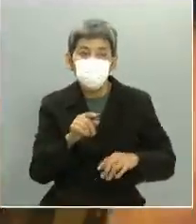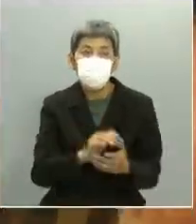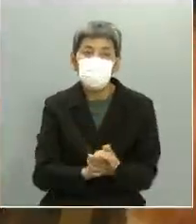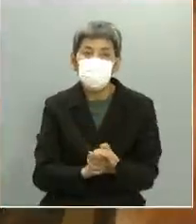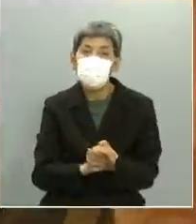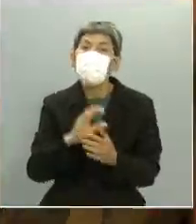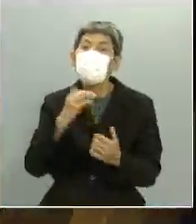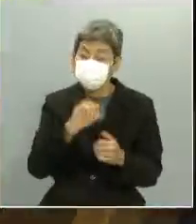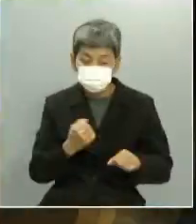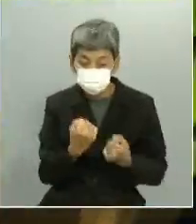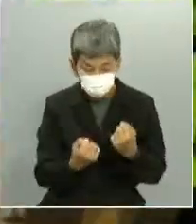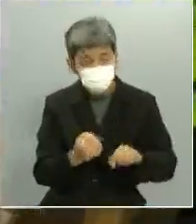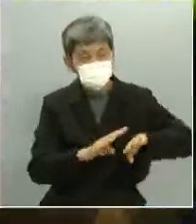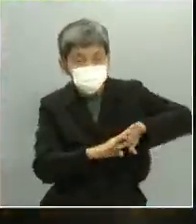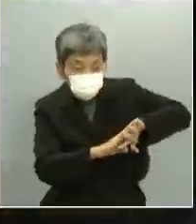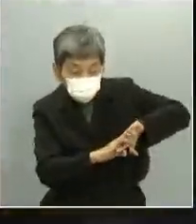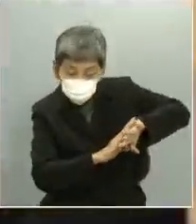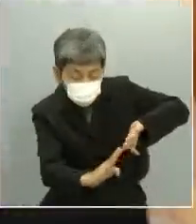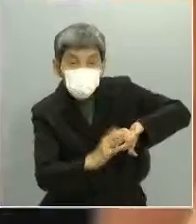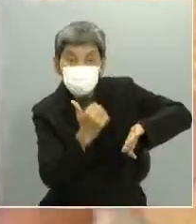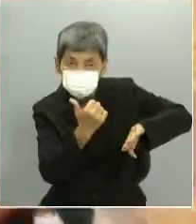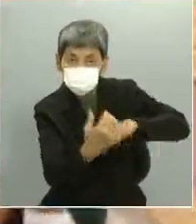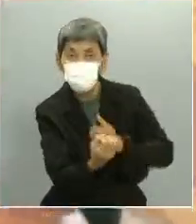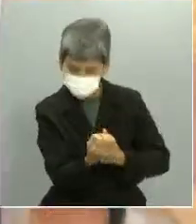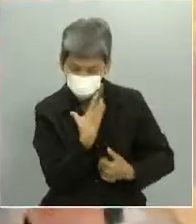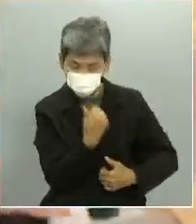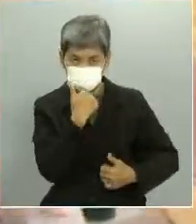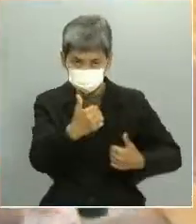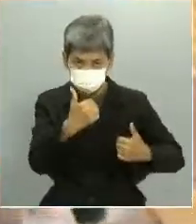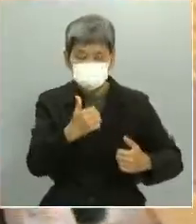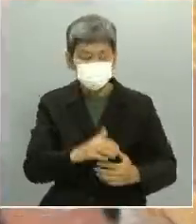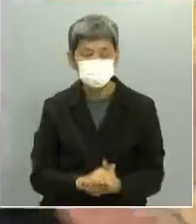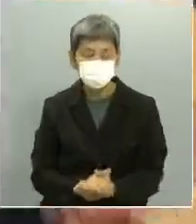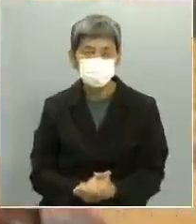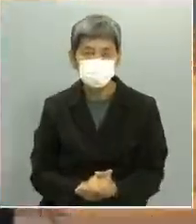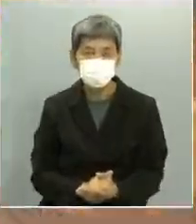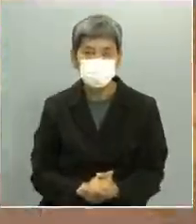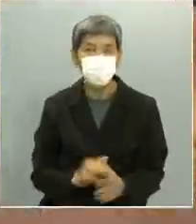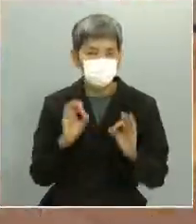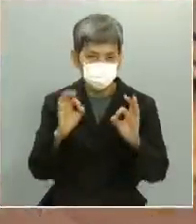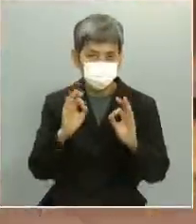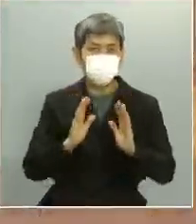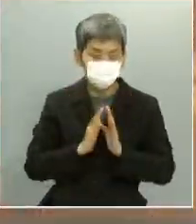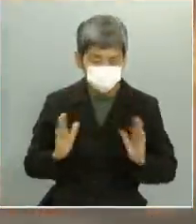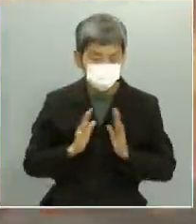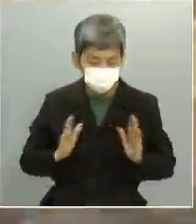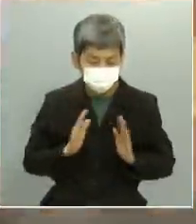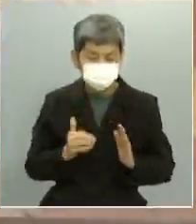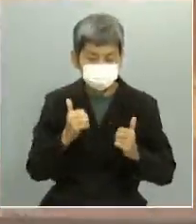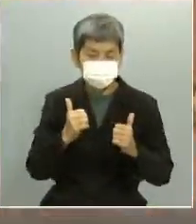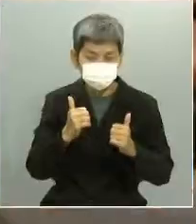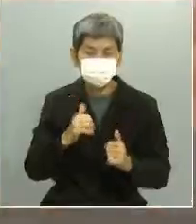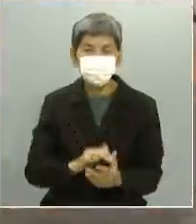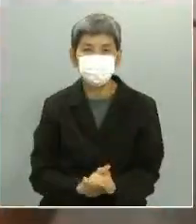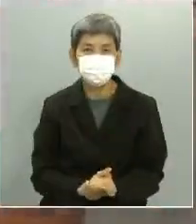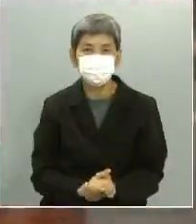คุณสานะครับ ไม่ได้จอดคืนเป็นท่อทิพย์ก็ดีมากเลยต้องแยกไปด้วยนะ หน้าปั๊ม หน้าปั๊มเขตไปเลย หน้าปั๊ม โอเคขอบคุณ หน้าปั๊มอะไรเอ่ย หน้าปั๊ม เอสโซครับ